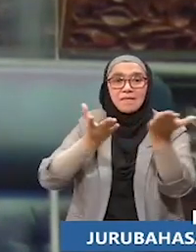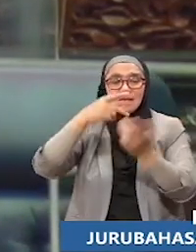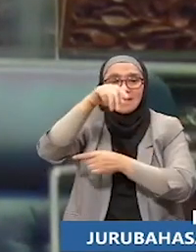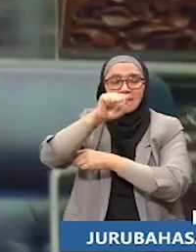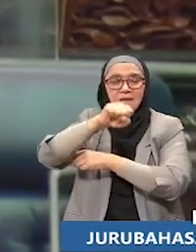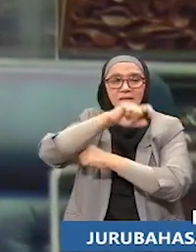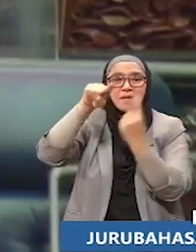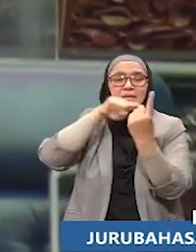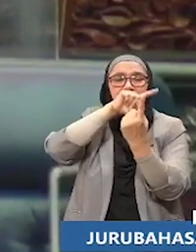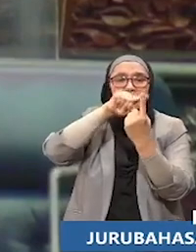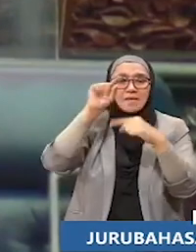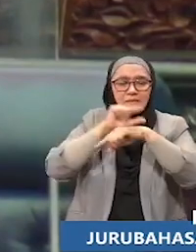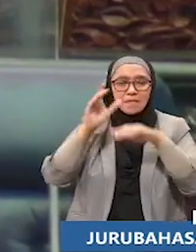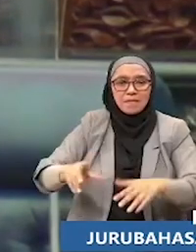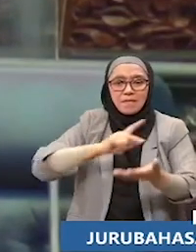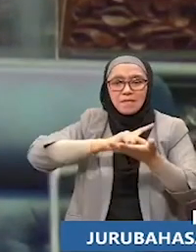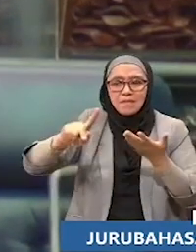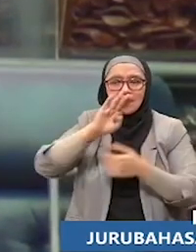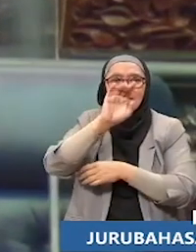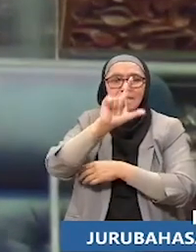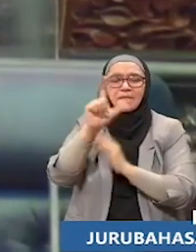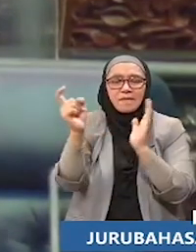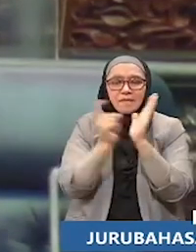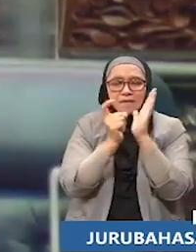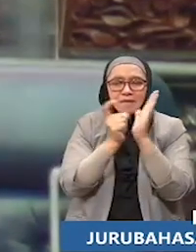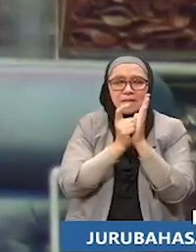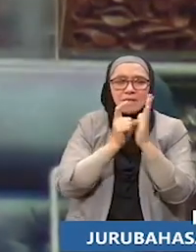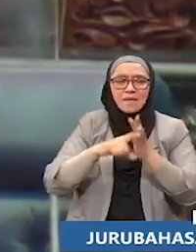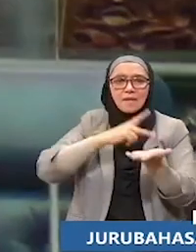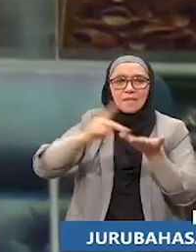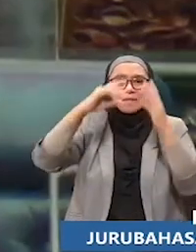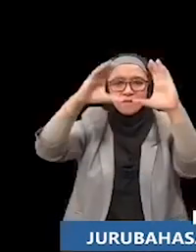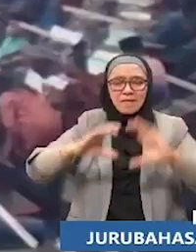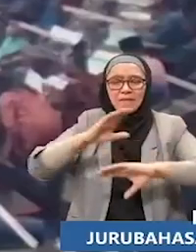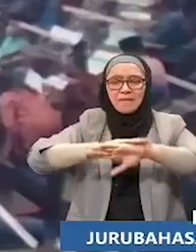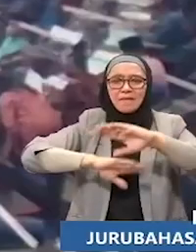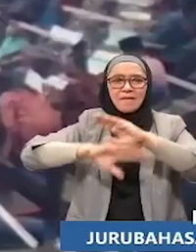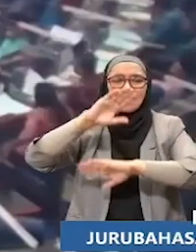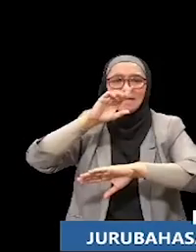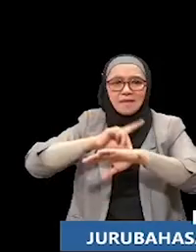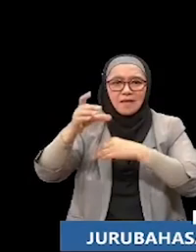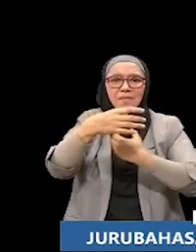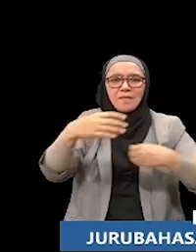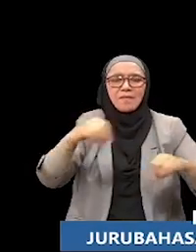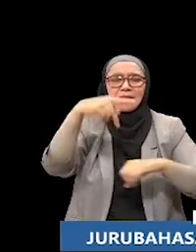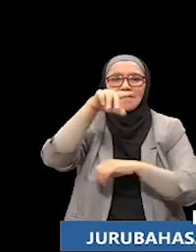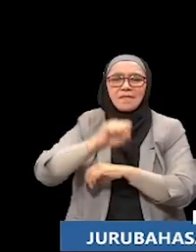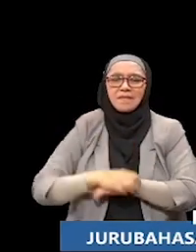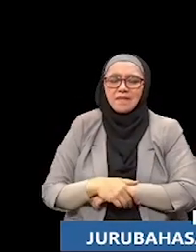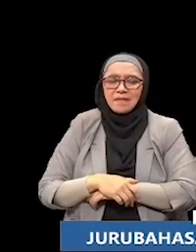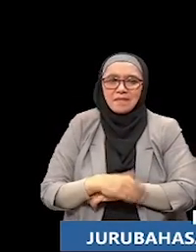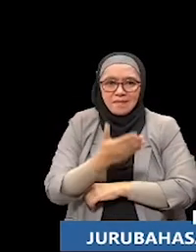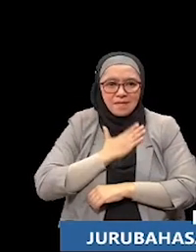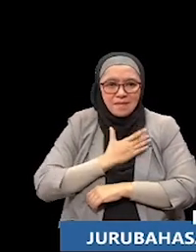bil astro sekiranya dibayar secara manual di pejabat pos. Terima kasih. Sila Menteri. Tuan Yang